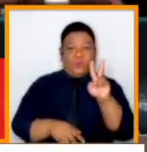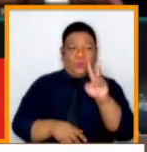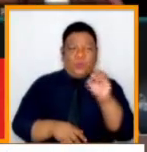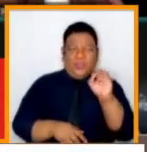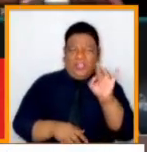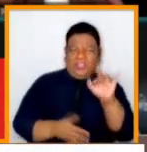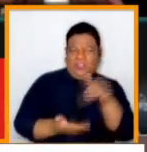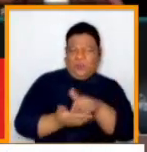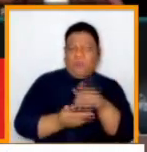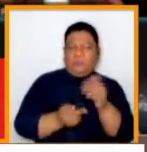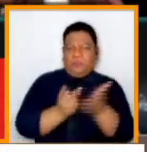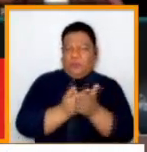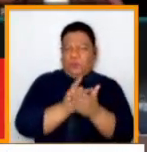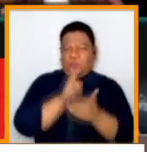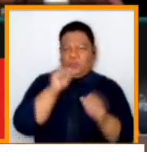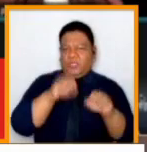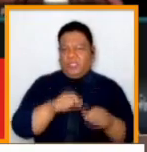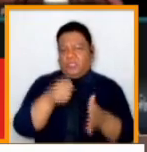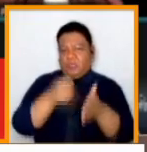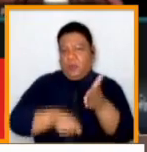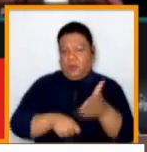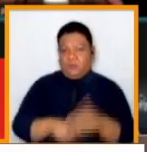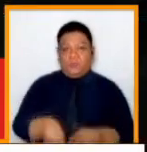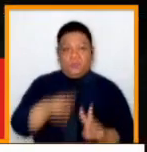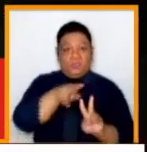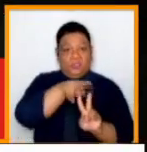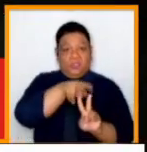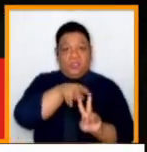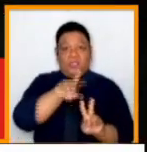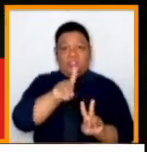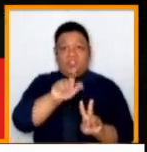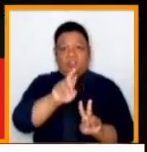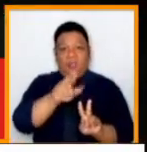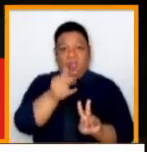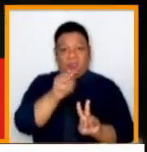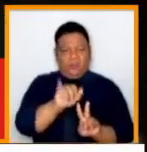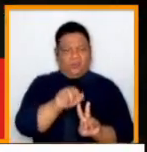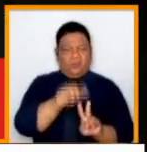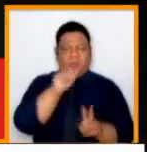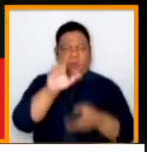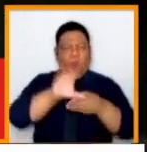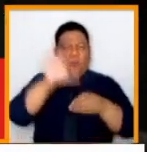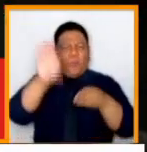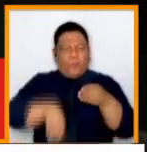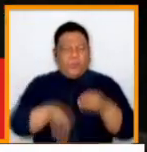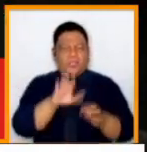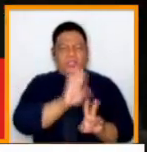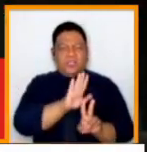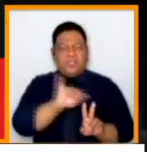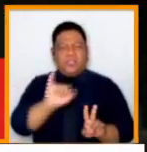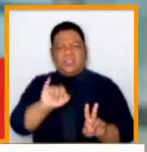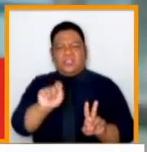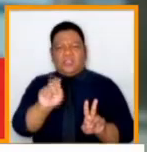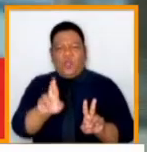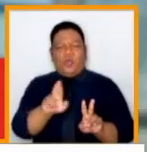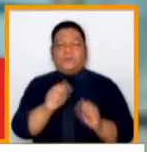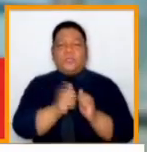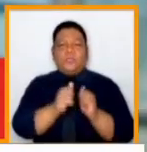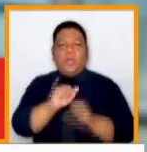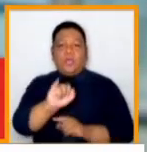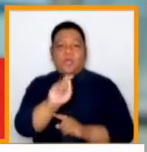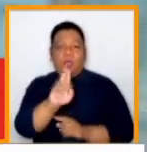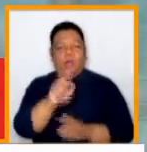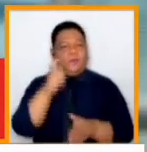at Twinkle Dargani, hindi raw kumpleto o kaya'y hindi mabasa ang ilang bahagi ng ITR. Ang lahat ng ITR ni Pharmalee